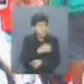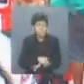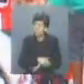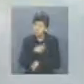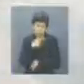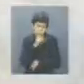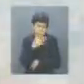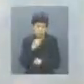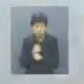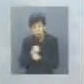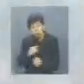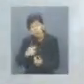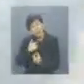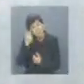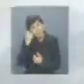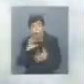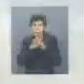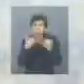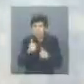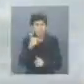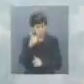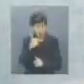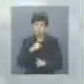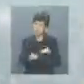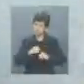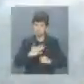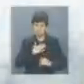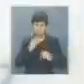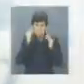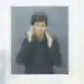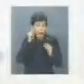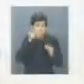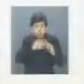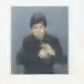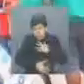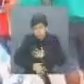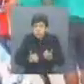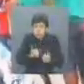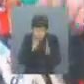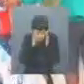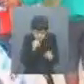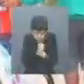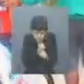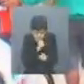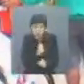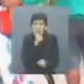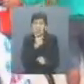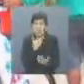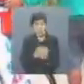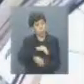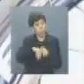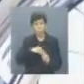ทางอื่นไปเล่นกีฬาดีกว่าครับออกแรงออกเหงื่อดีกว่าเอาเวลามาปุ๊บเนี่ยสมาธิเกิดทำงานได้ทำเงินได้เยอะแยะครับ